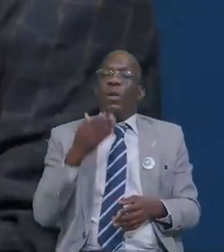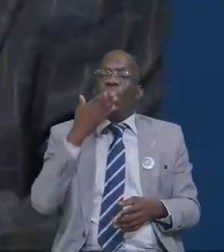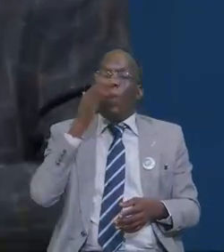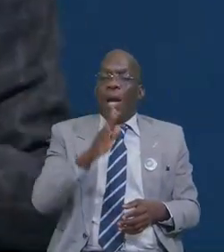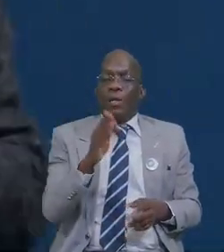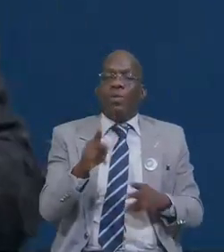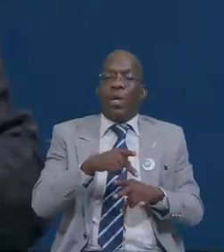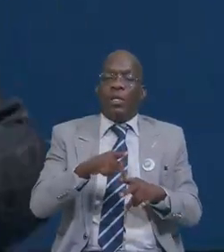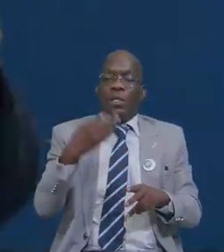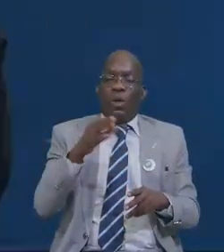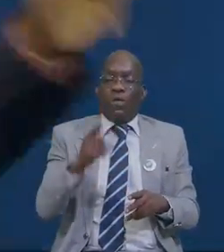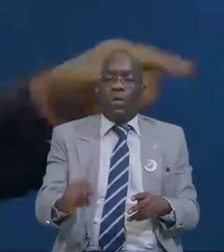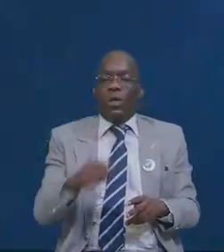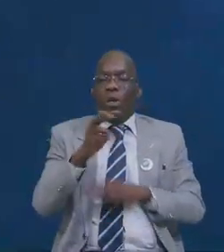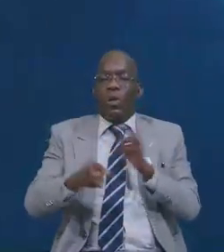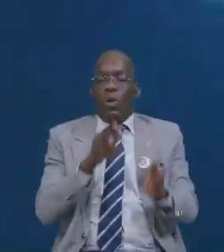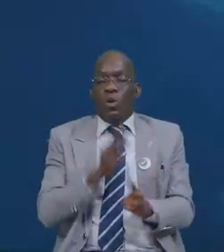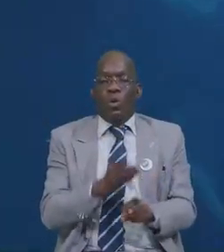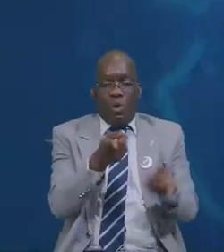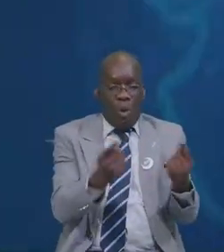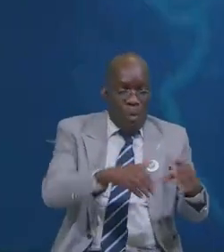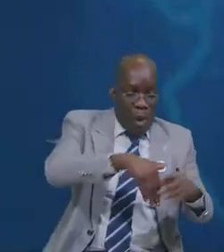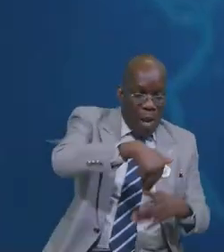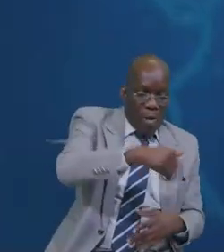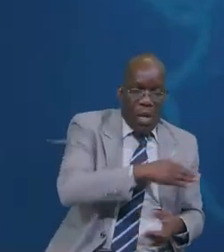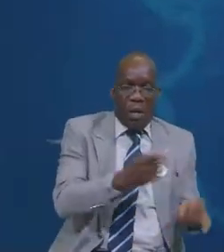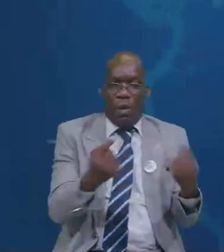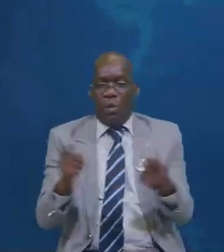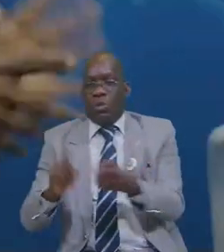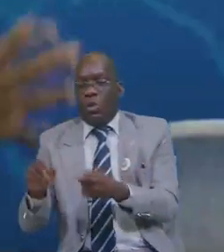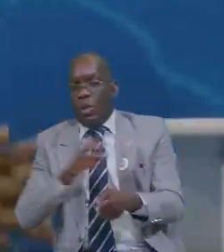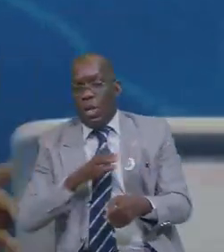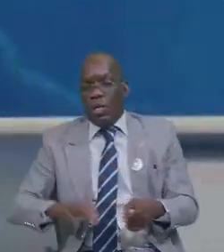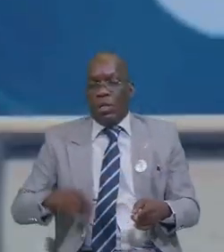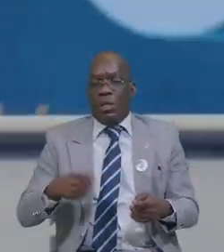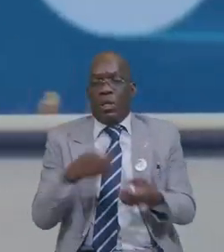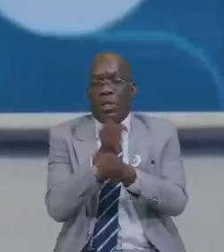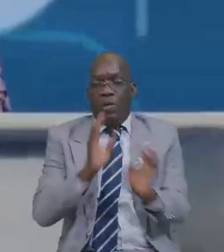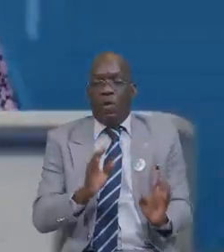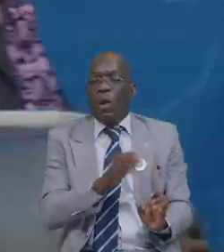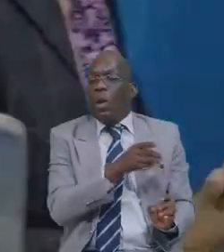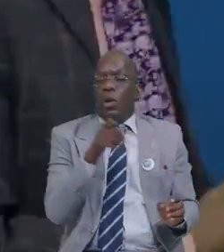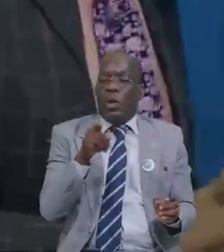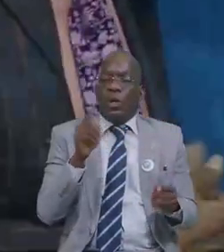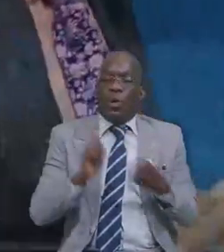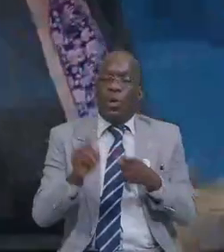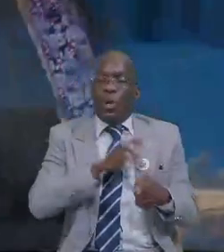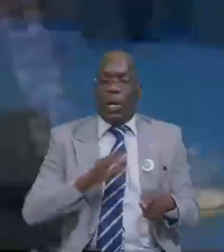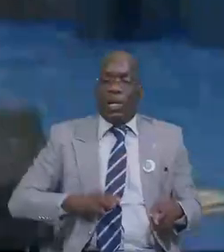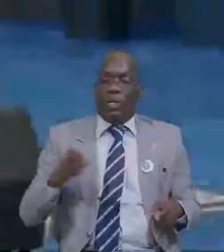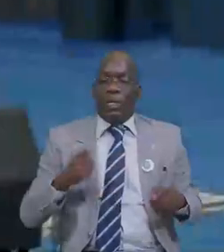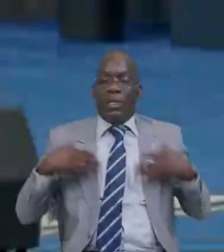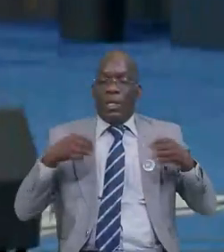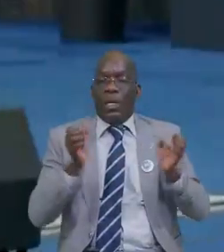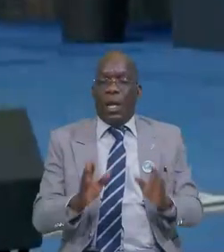du monde. Et tu dois sortir. Et ensuite, tu viens en Christ le Sauveur. Tu viens à Christ le Guérisseur. Tu